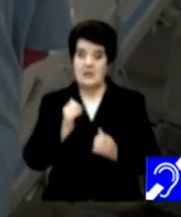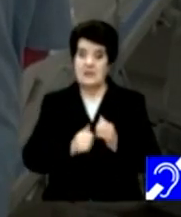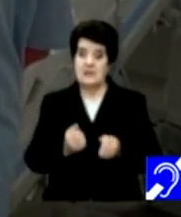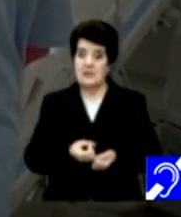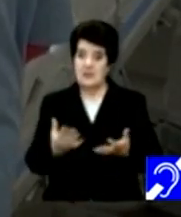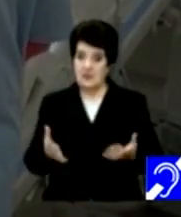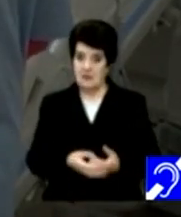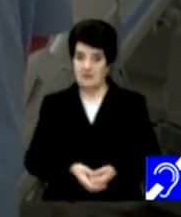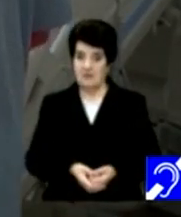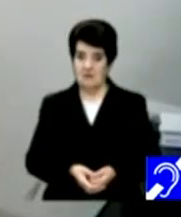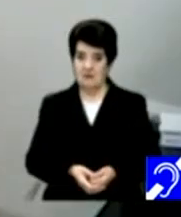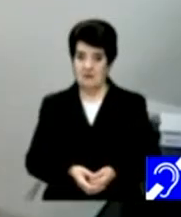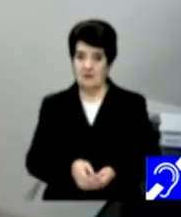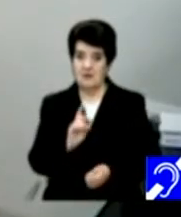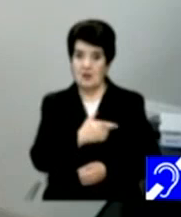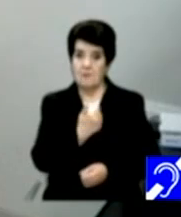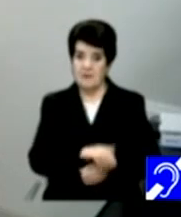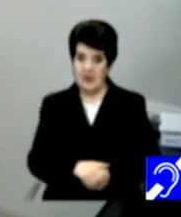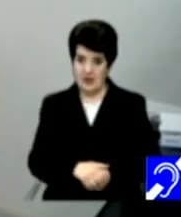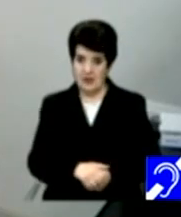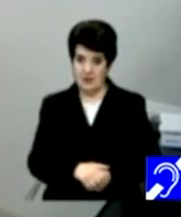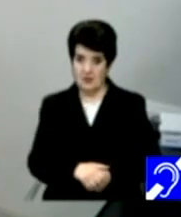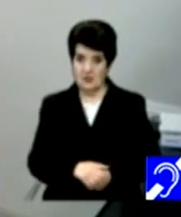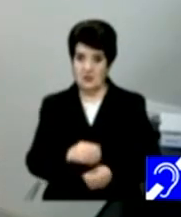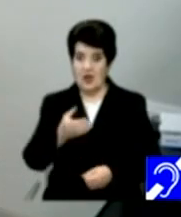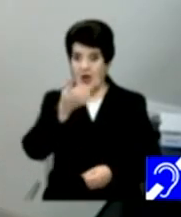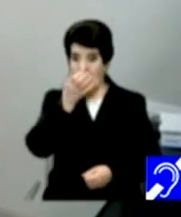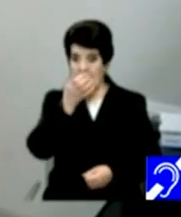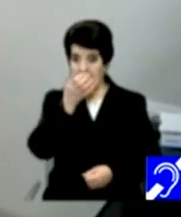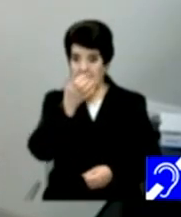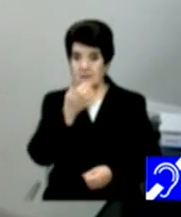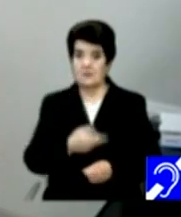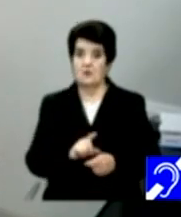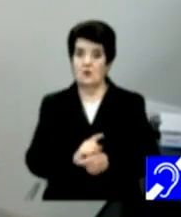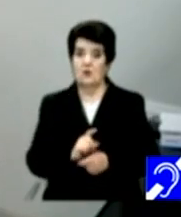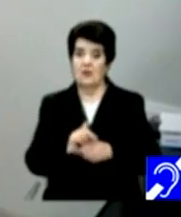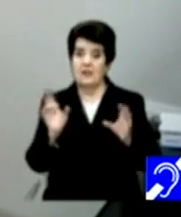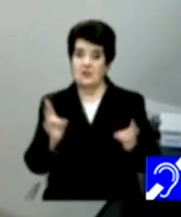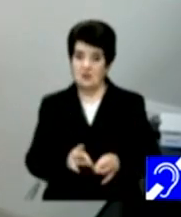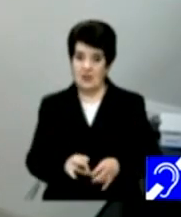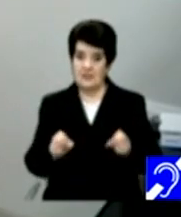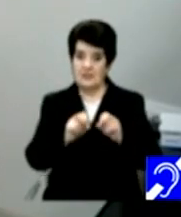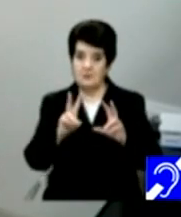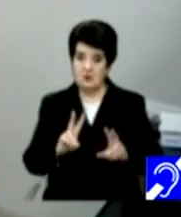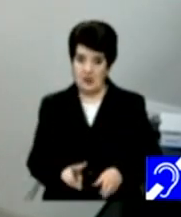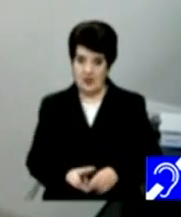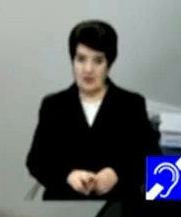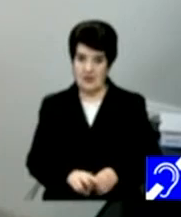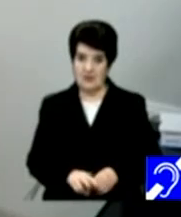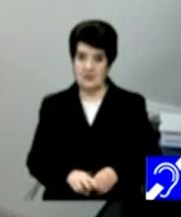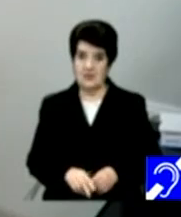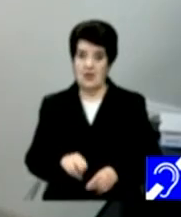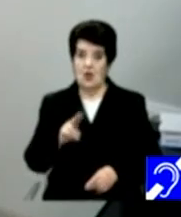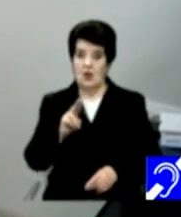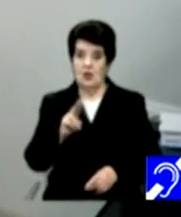de medici anesteziologi, reanimatologi. Avem necesitate de specialiști de profil îngust